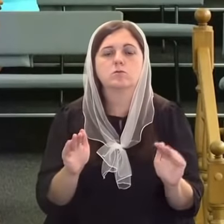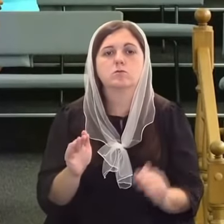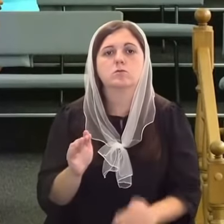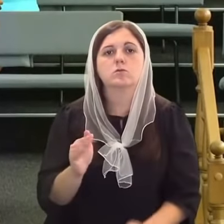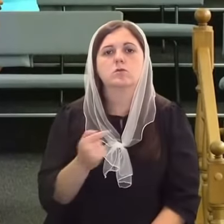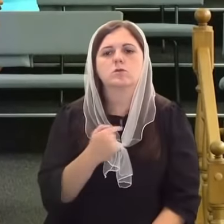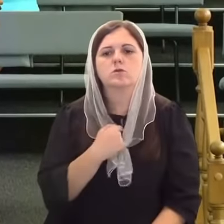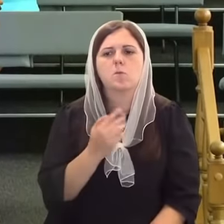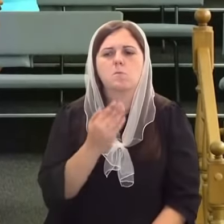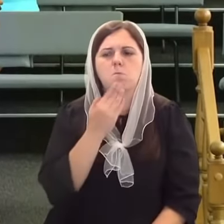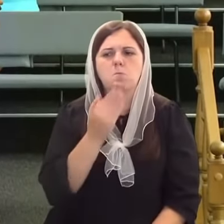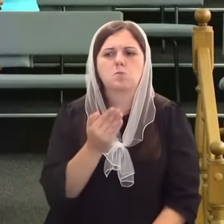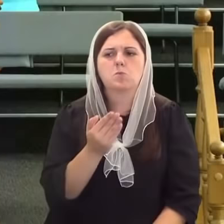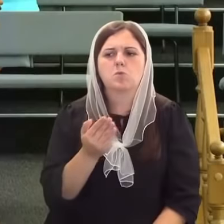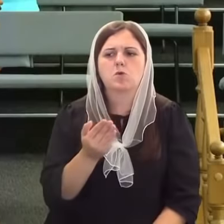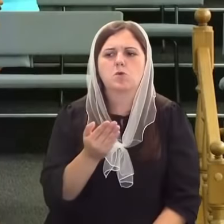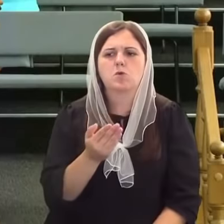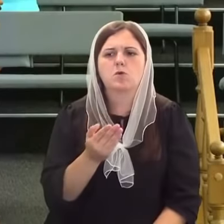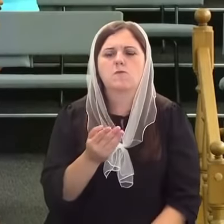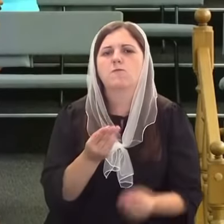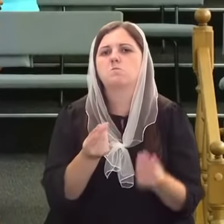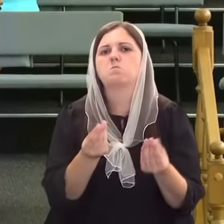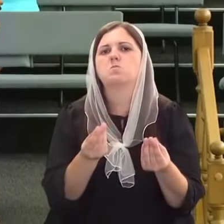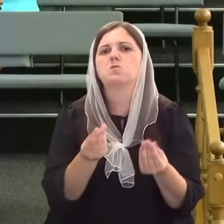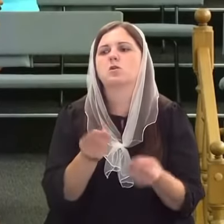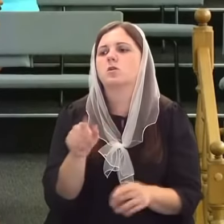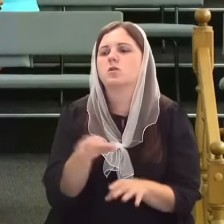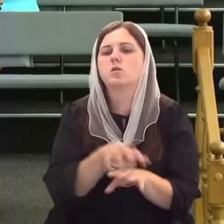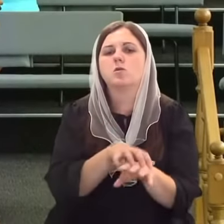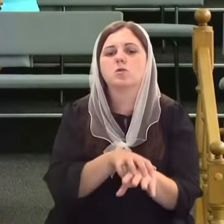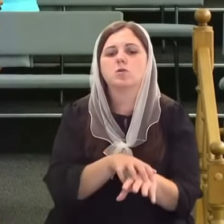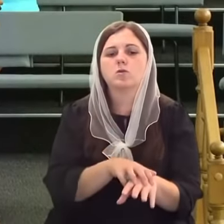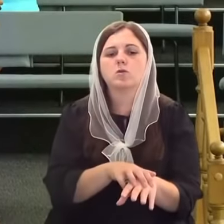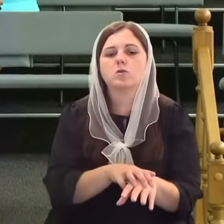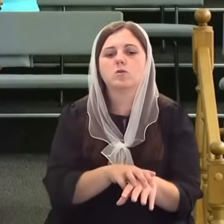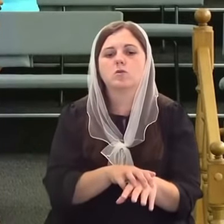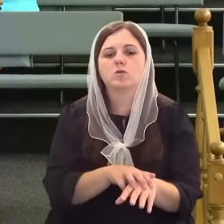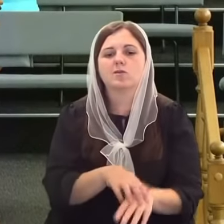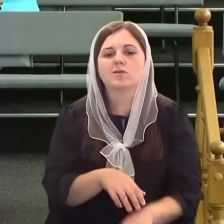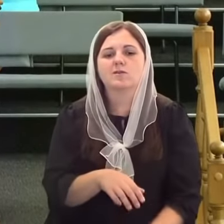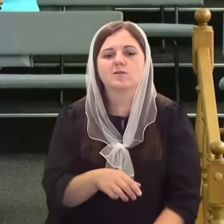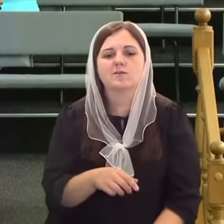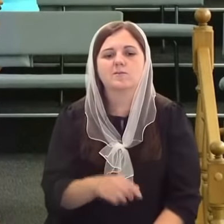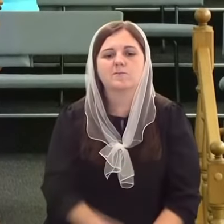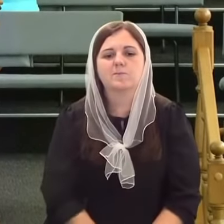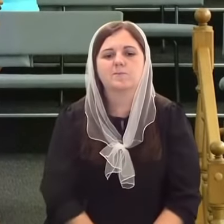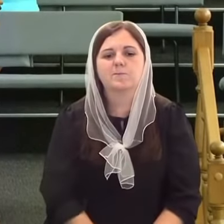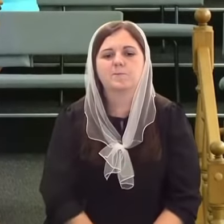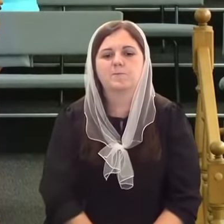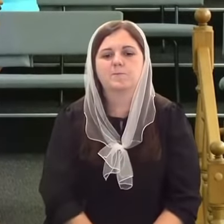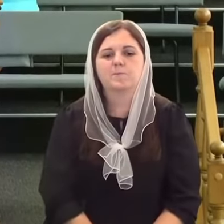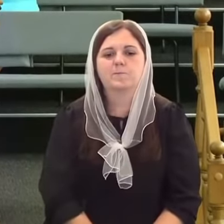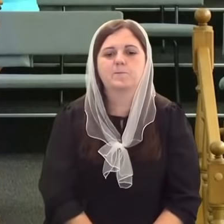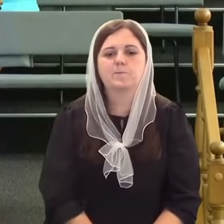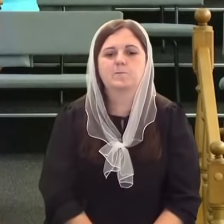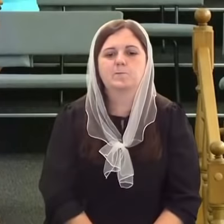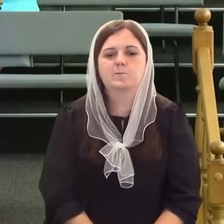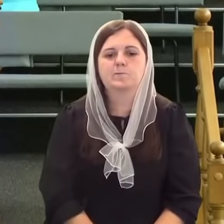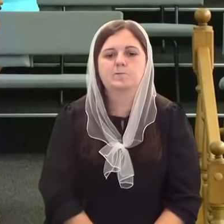Я спрашиваю, почему эти туфли? Я настолько растерялся, что я даже на подошве не увидел ценник.